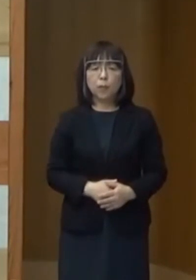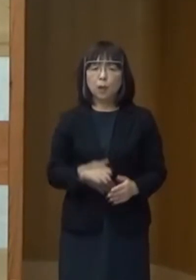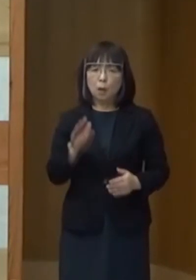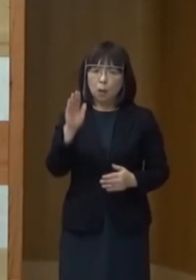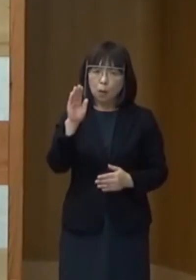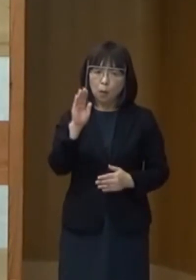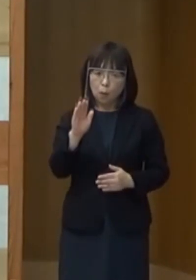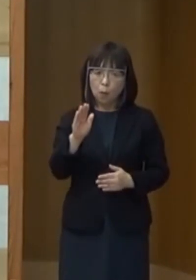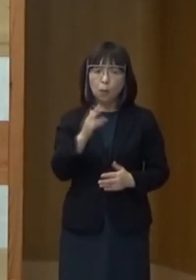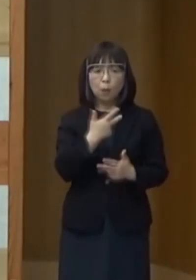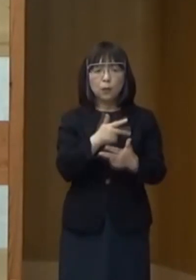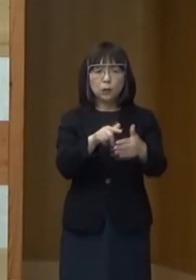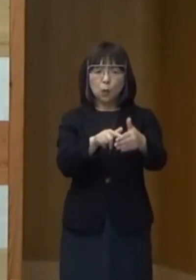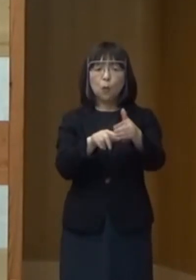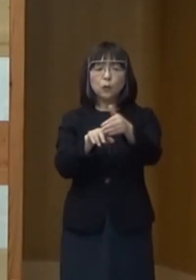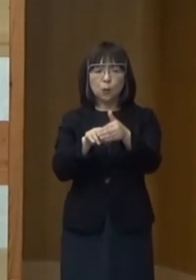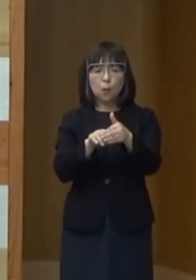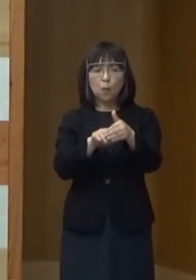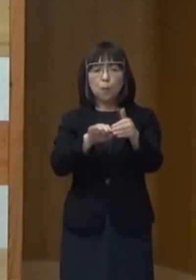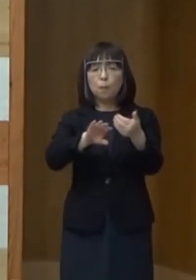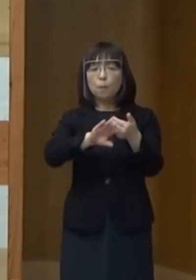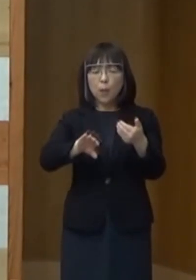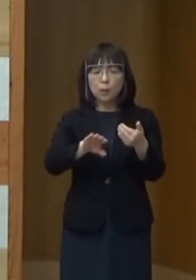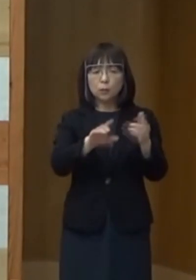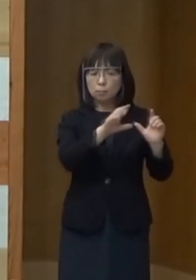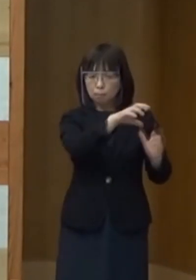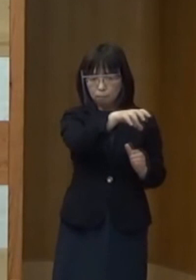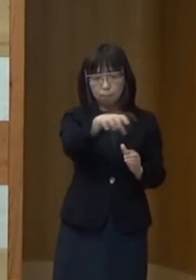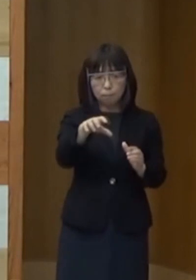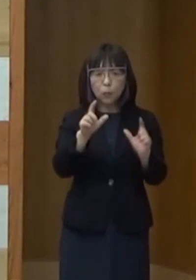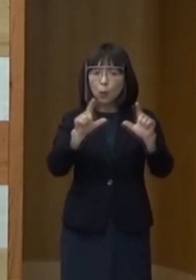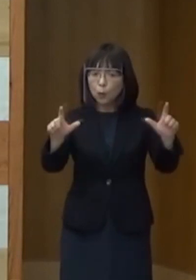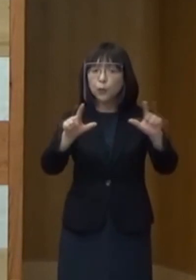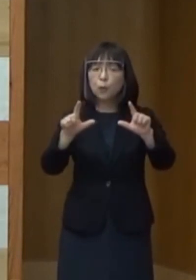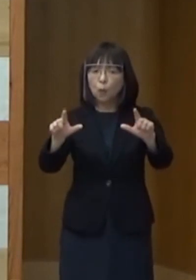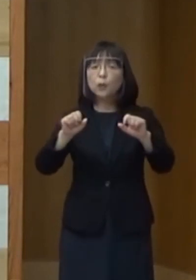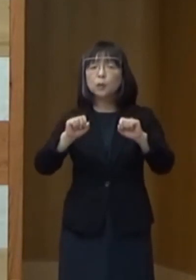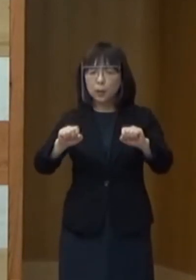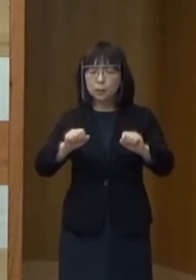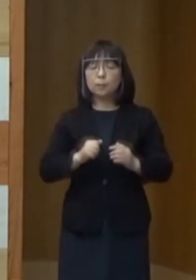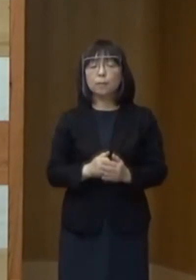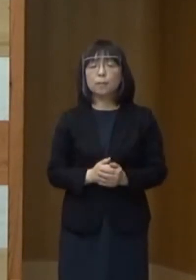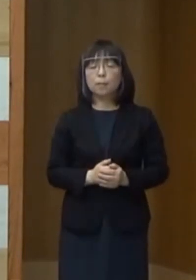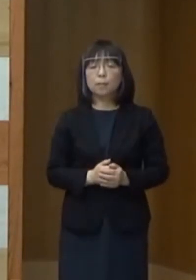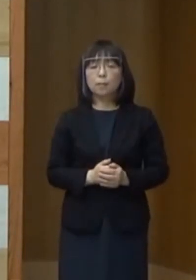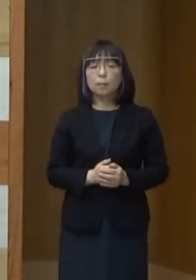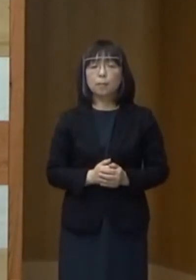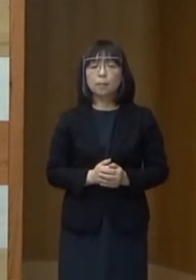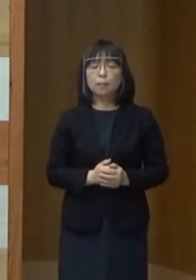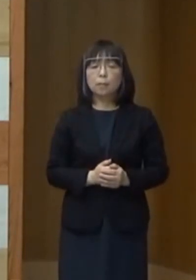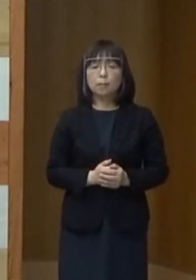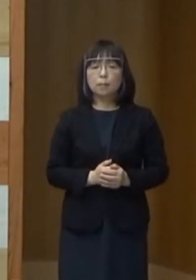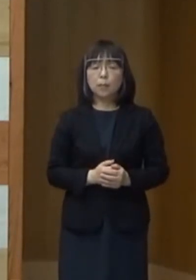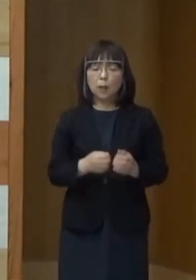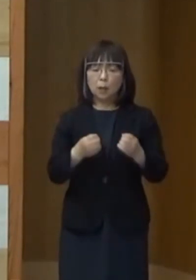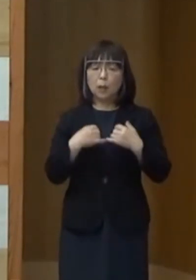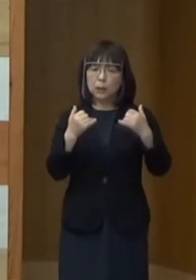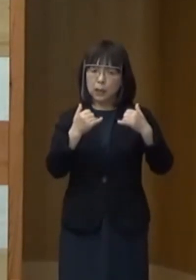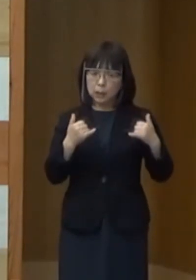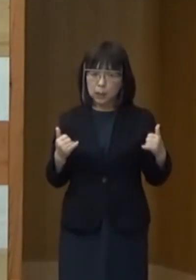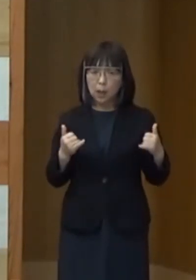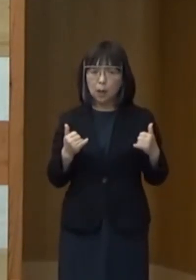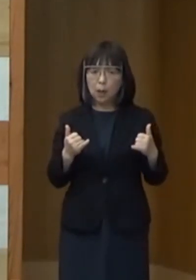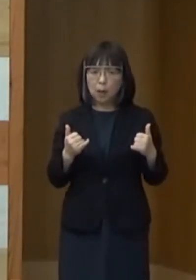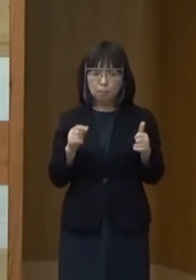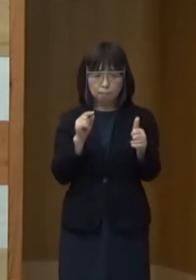今後市町村別の感染状況を公表をさせていただくこととなりますが、感染者等